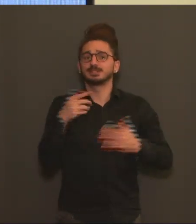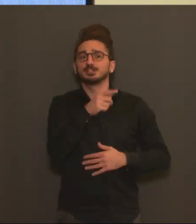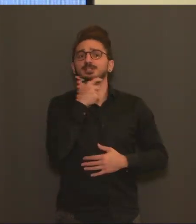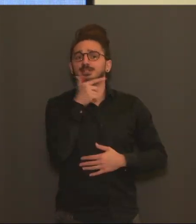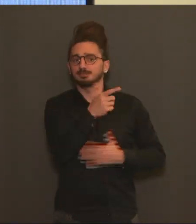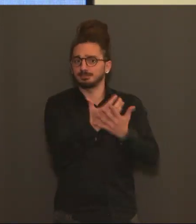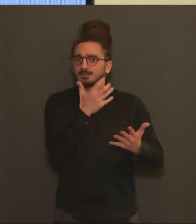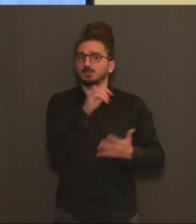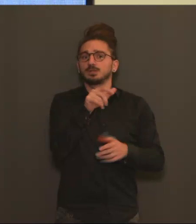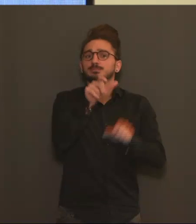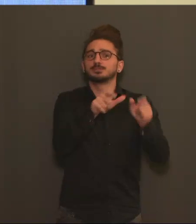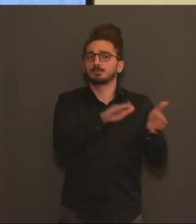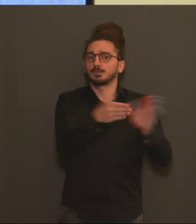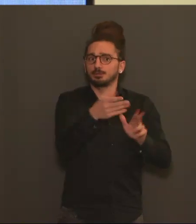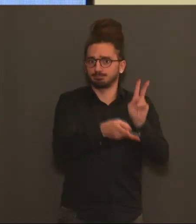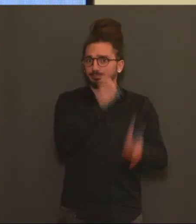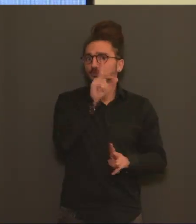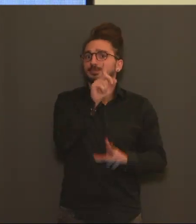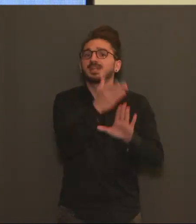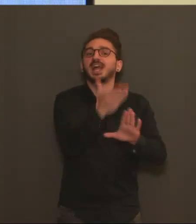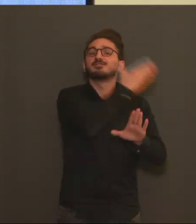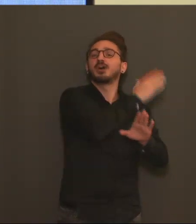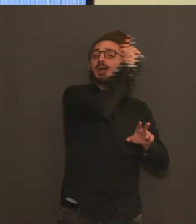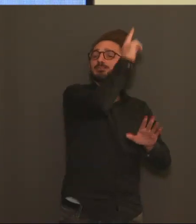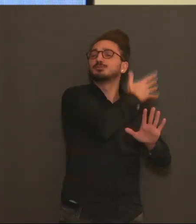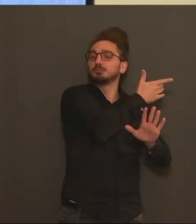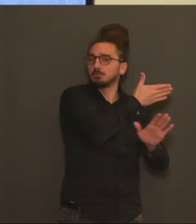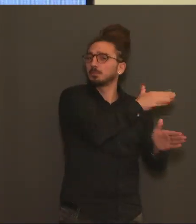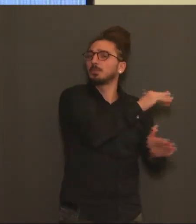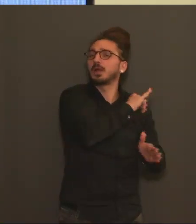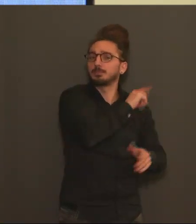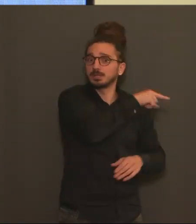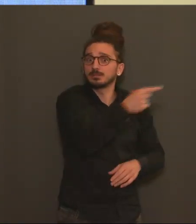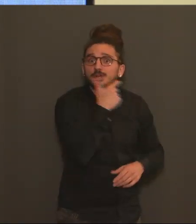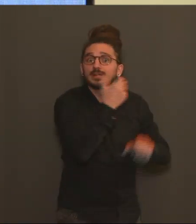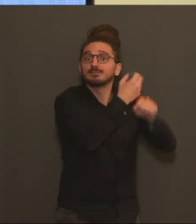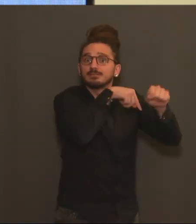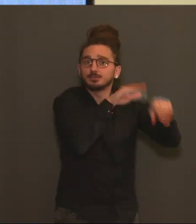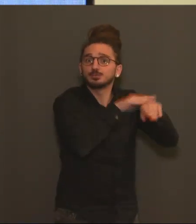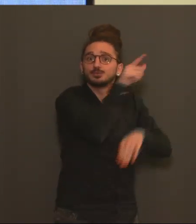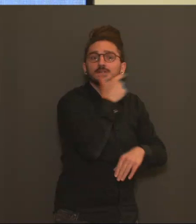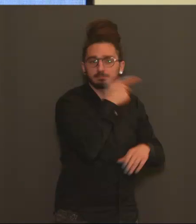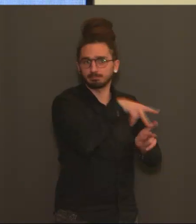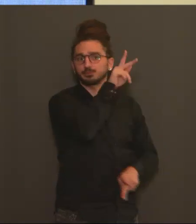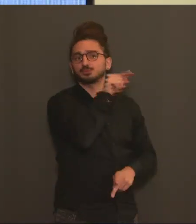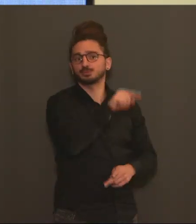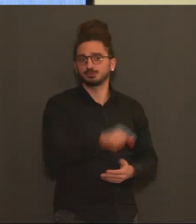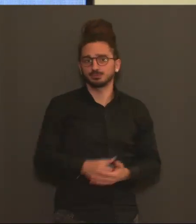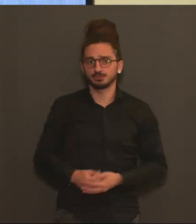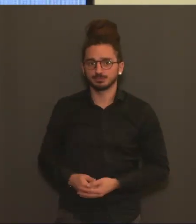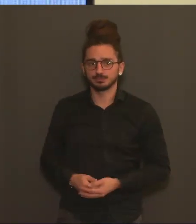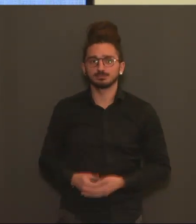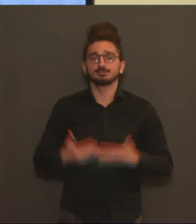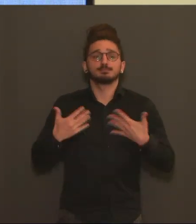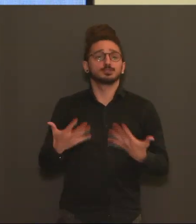aux anciens variants. Actuellement, dans notre pays, ceci n'est pas clair, ceci ne transparaît pas de manière claire